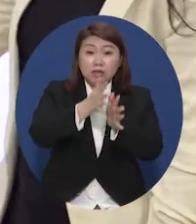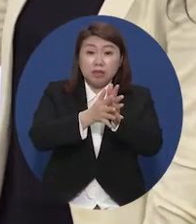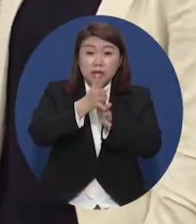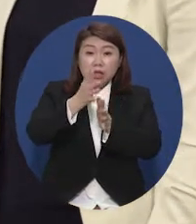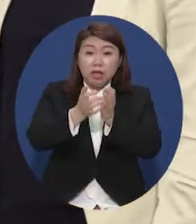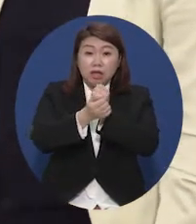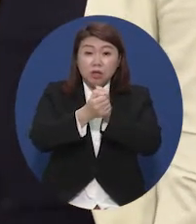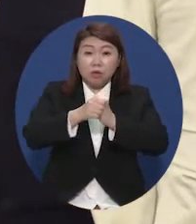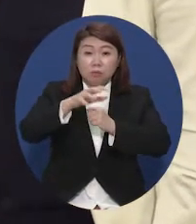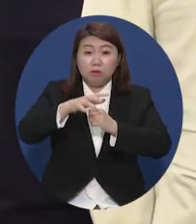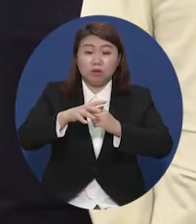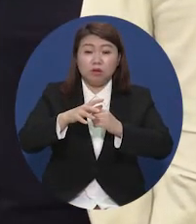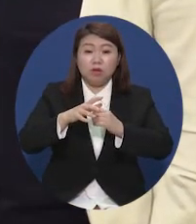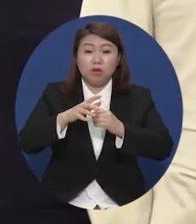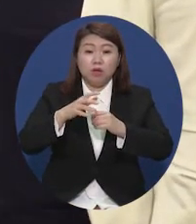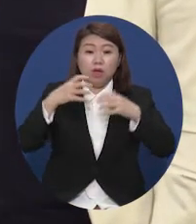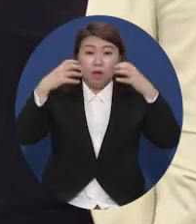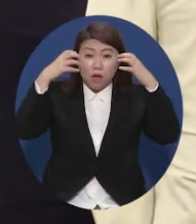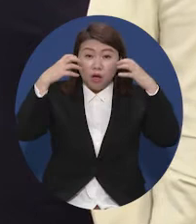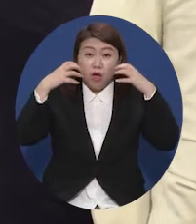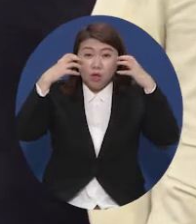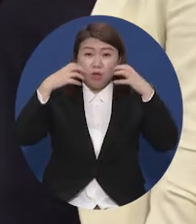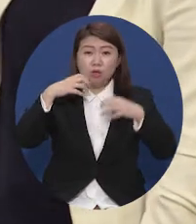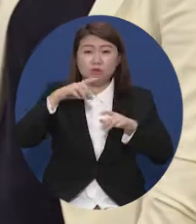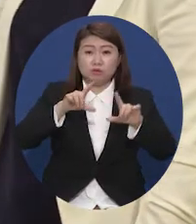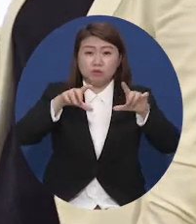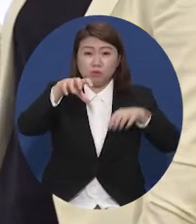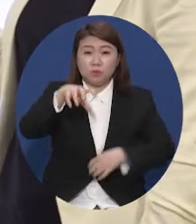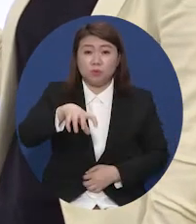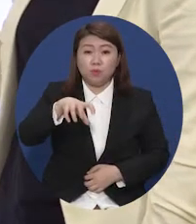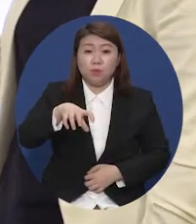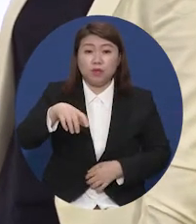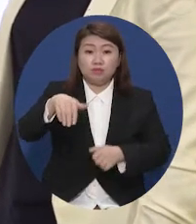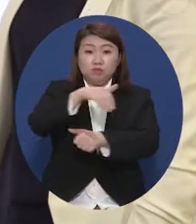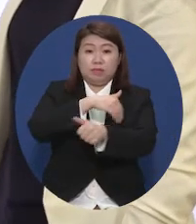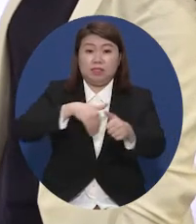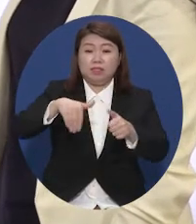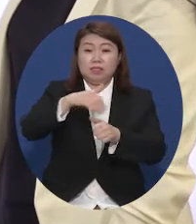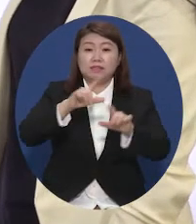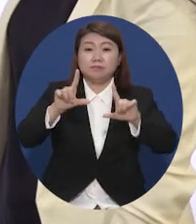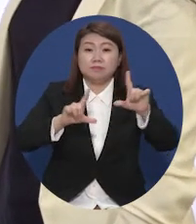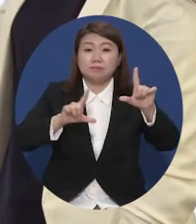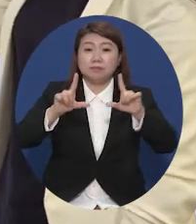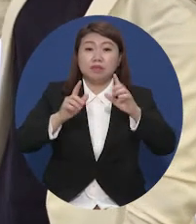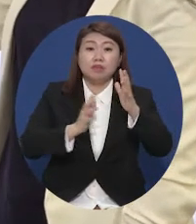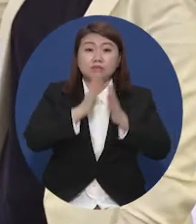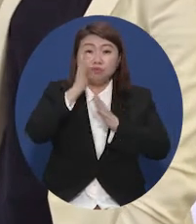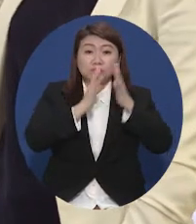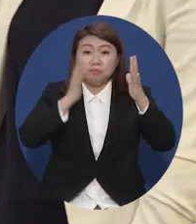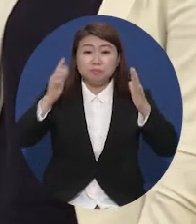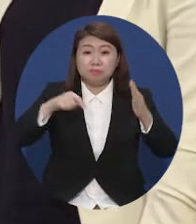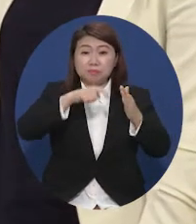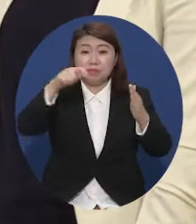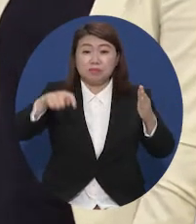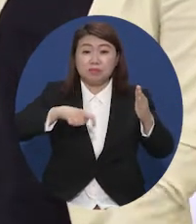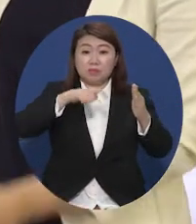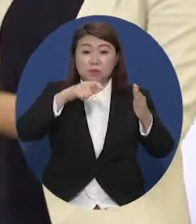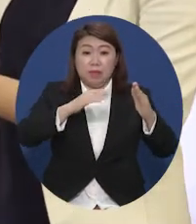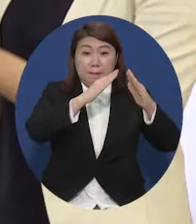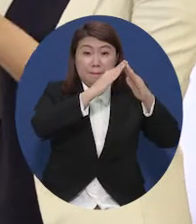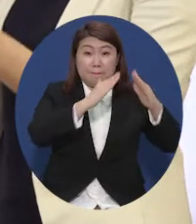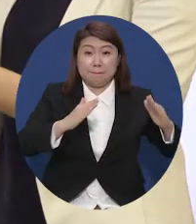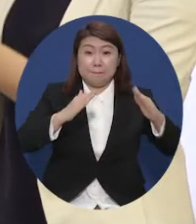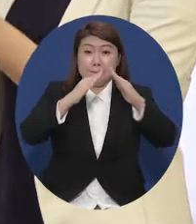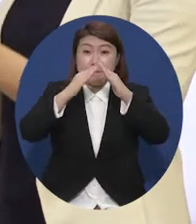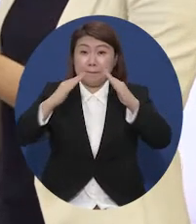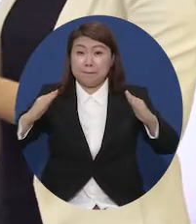빼땐 열대우림에 위치하고 있어요 지금 보고 계신 이 사진이 띠깔의 전경인데요 그 우거진 이런 수풀 사이로